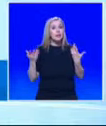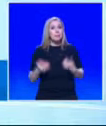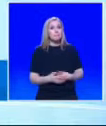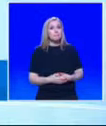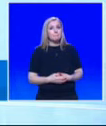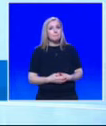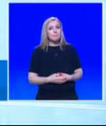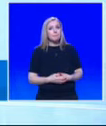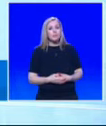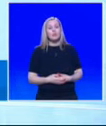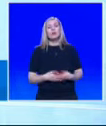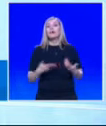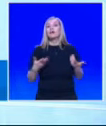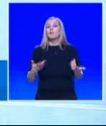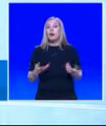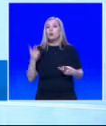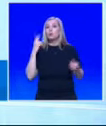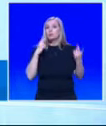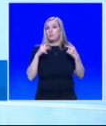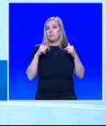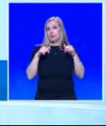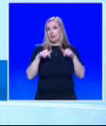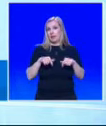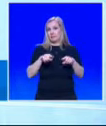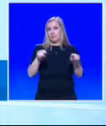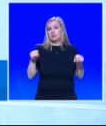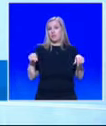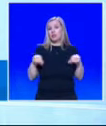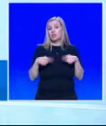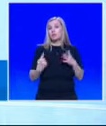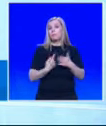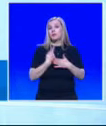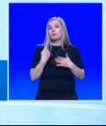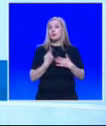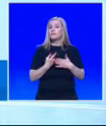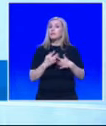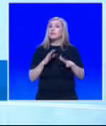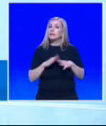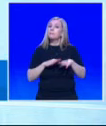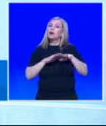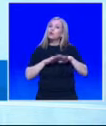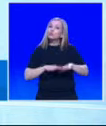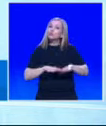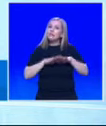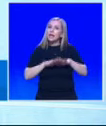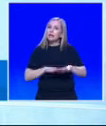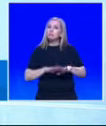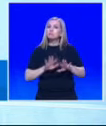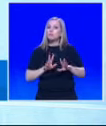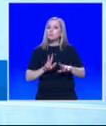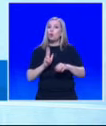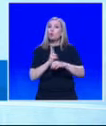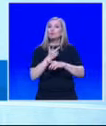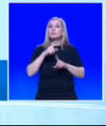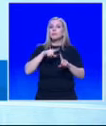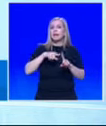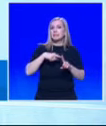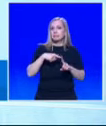което стана ясно и днес в пленарна зала, е, че първо трябва да има известна уседналост, да са били в България 18